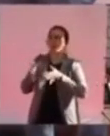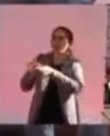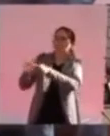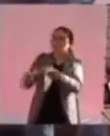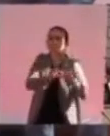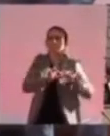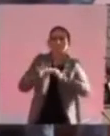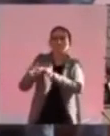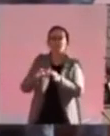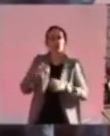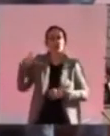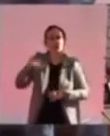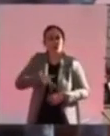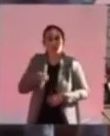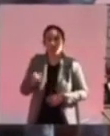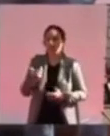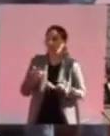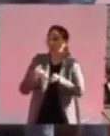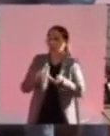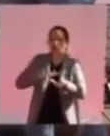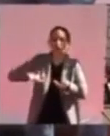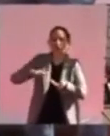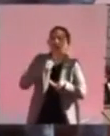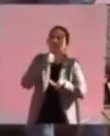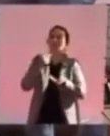incluse inclusiva e partecipata